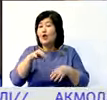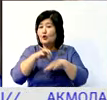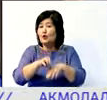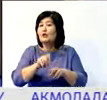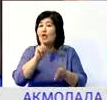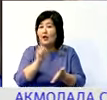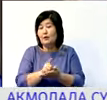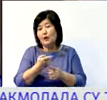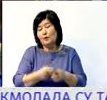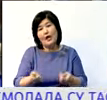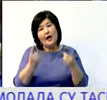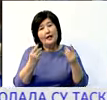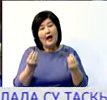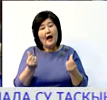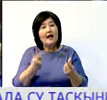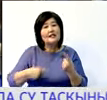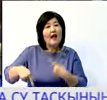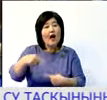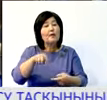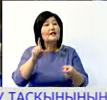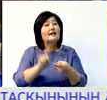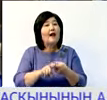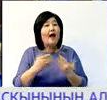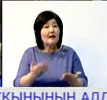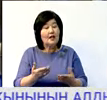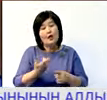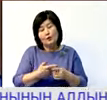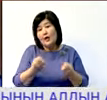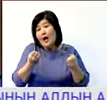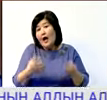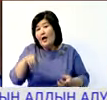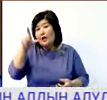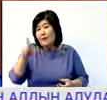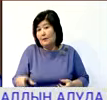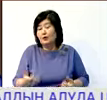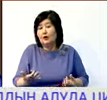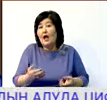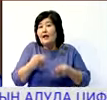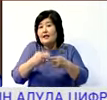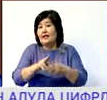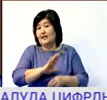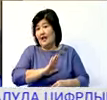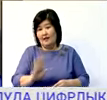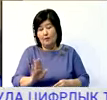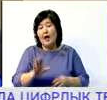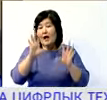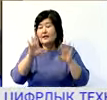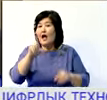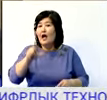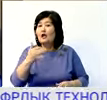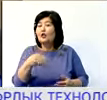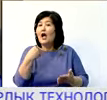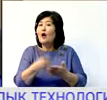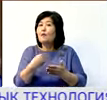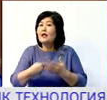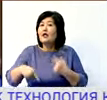міндеттеледі. Бұл бастамалар ірі қаржылық операцияларға ғана қатысты. Сондықтан қарапайым жұртқа кесірі тимейді, дейді мамандар. Заңның азаматтар үшін,